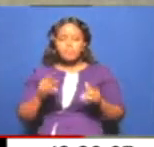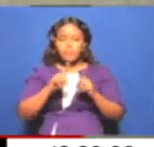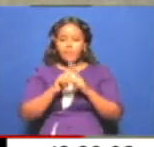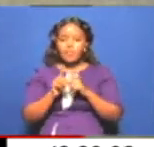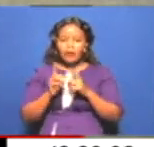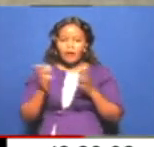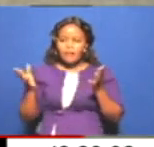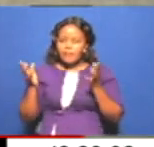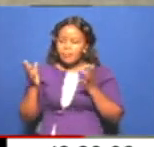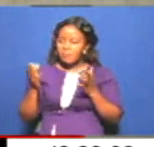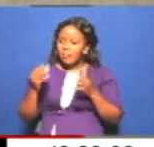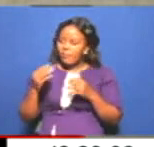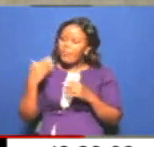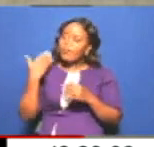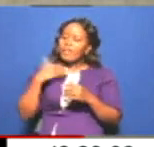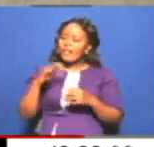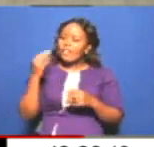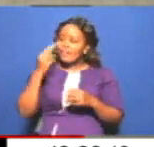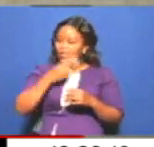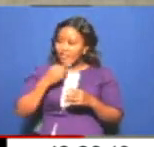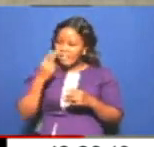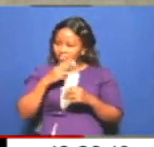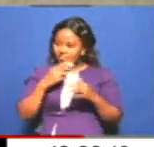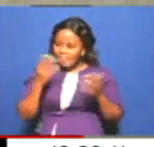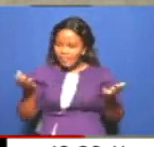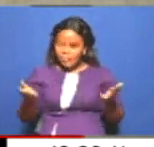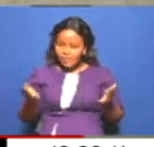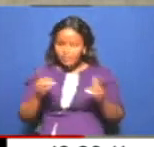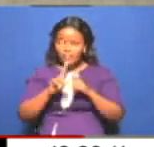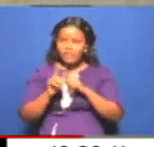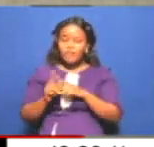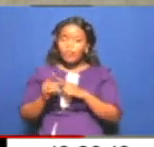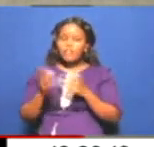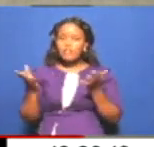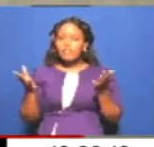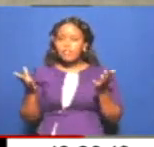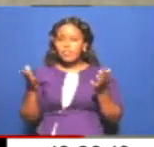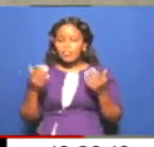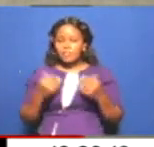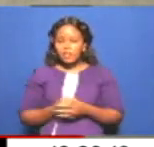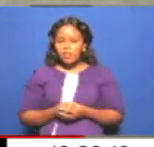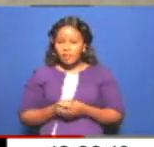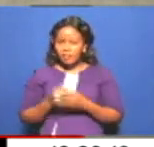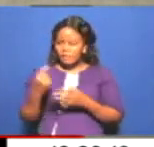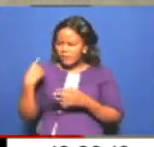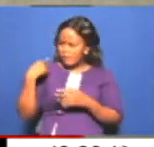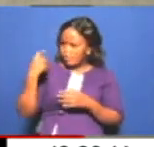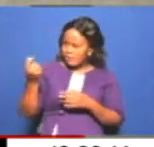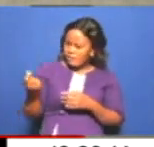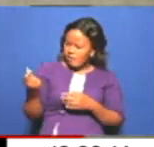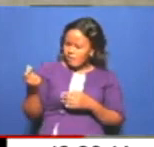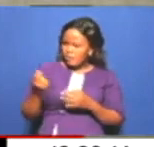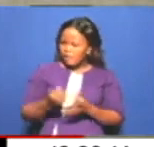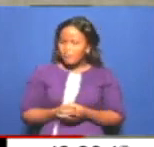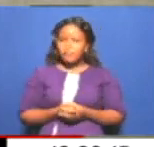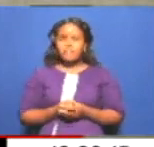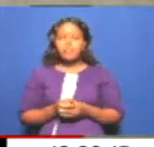fights ama hate speech ambayo imekuwa kwa wingi sana hapa karibuni, haswa tangu tulianza mambo